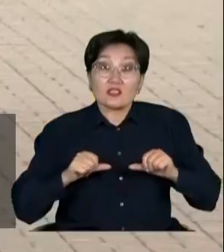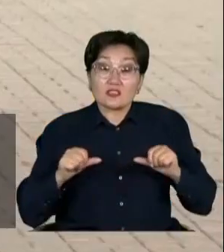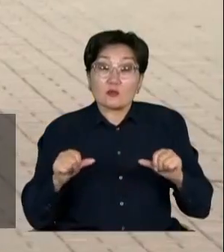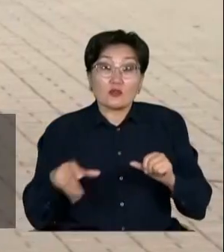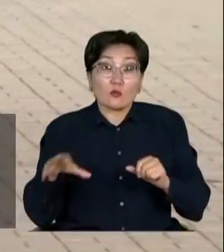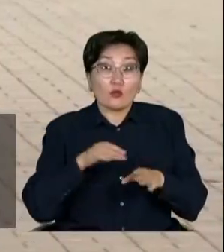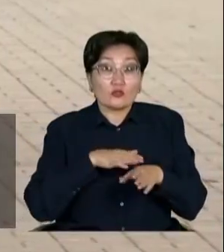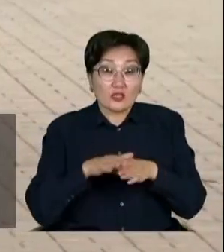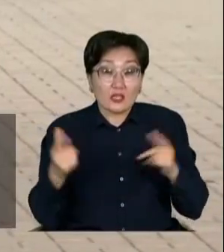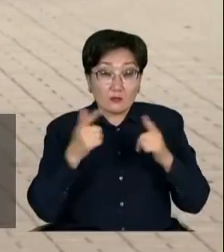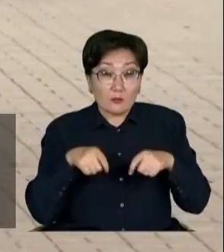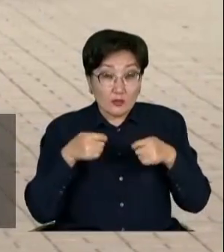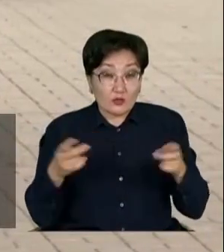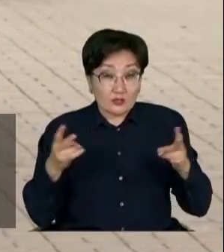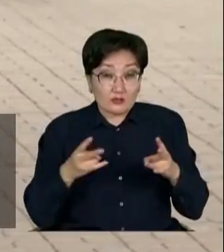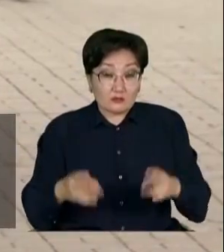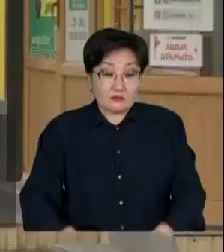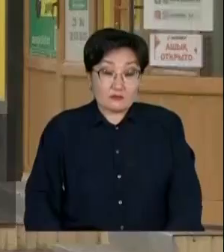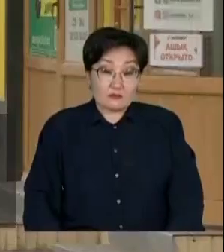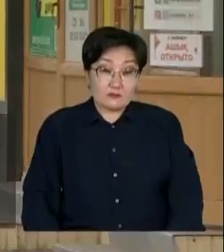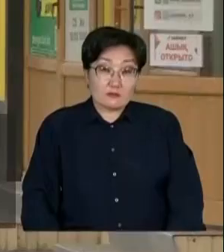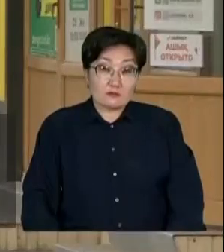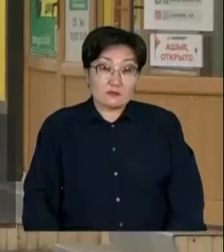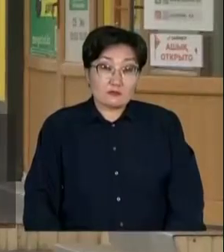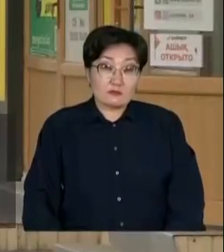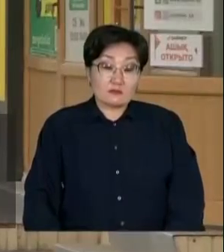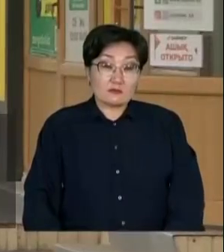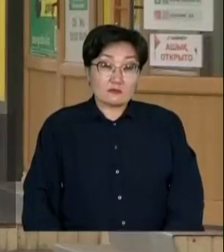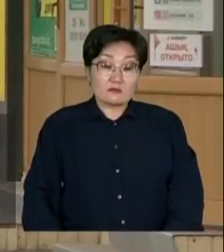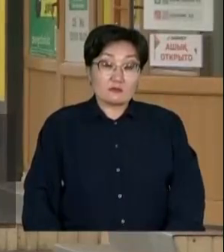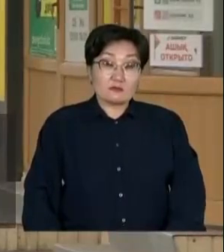көлемі толық айтылуы қажет. Еркебұлан Серікұлы, Алматы Ілиясов, Алматы телеарнасы.